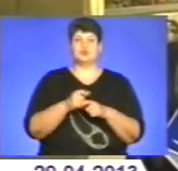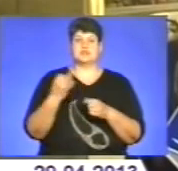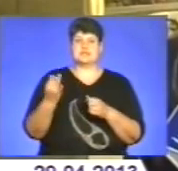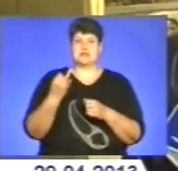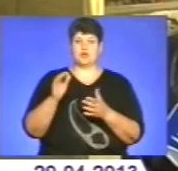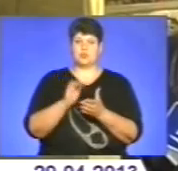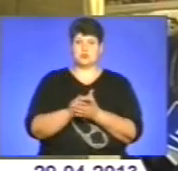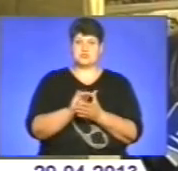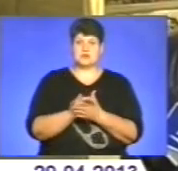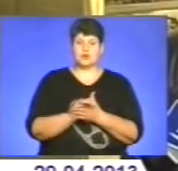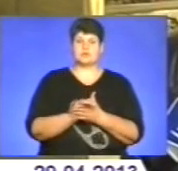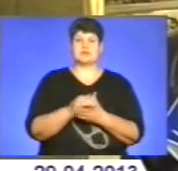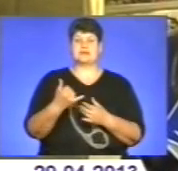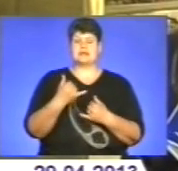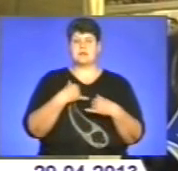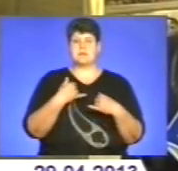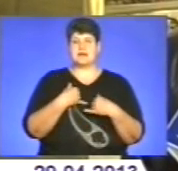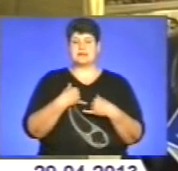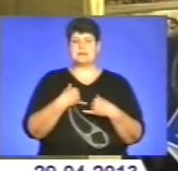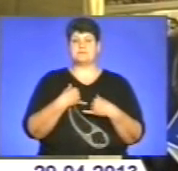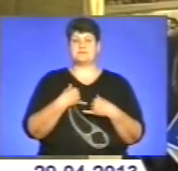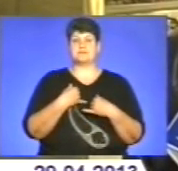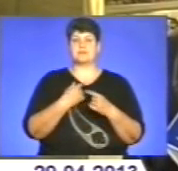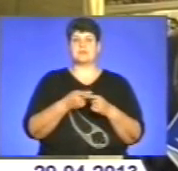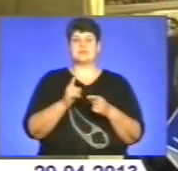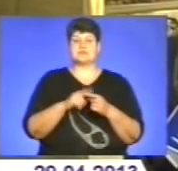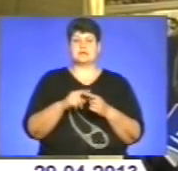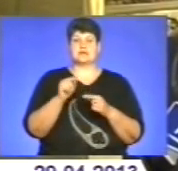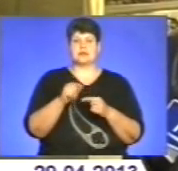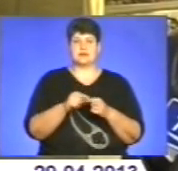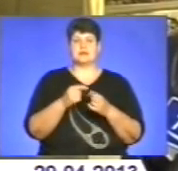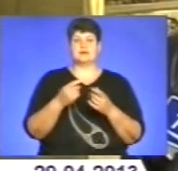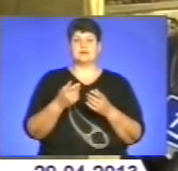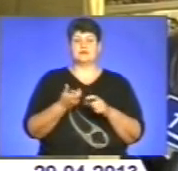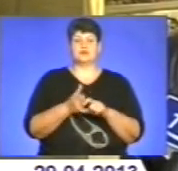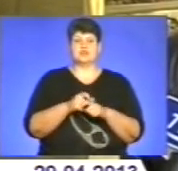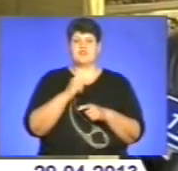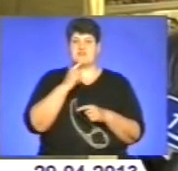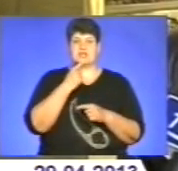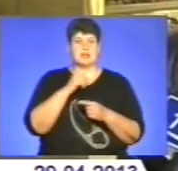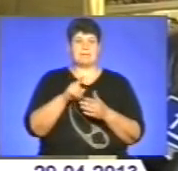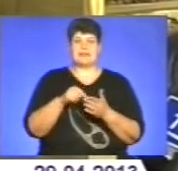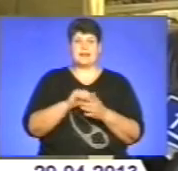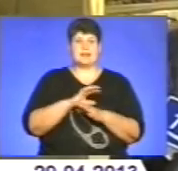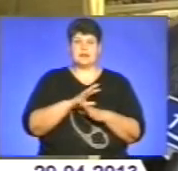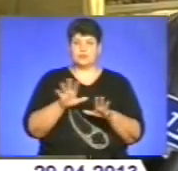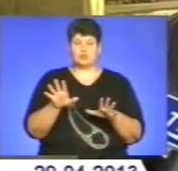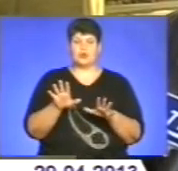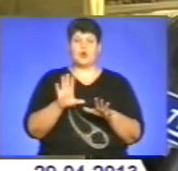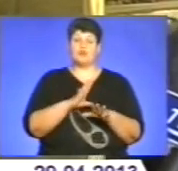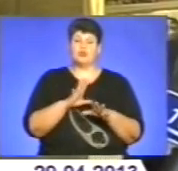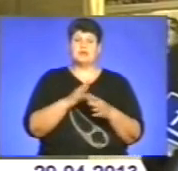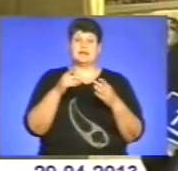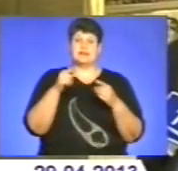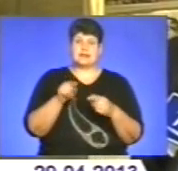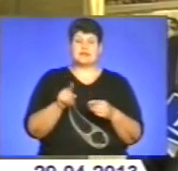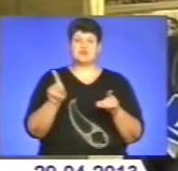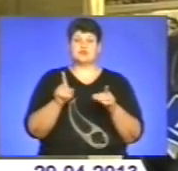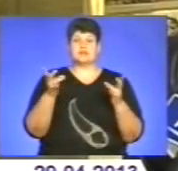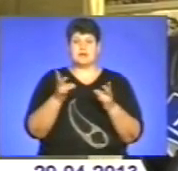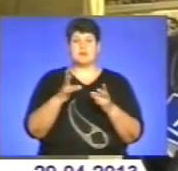познайомитися. Для мене як таких аж надзвичайно важких питань не було, але були такі, що потрібно